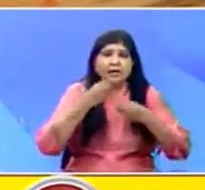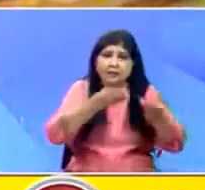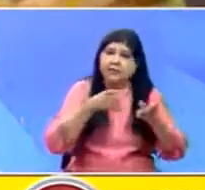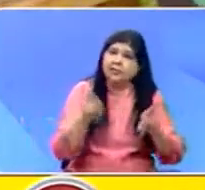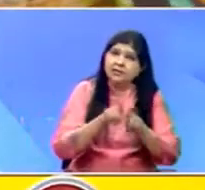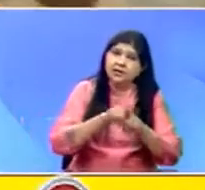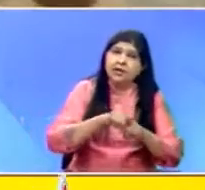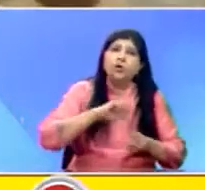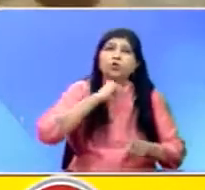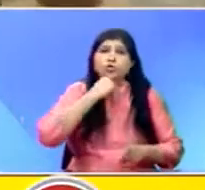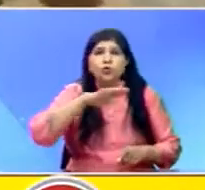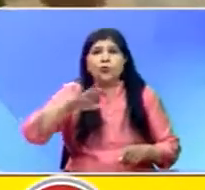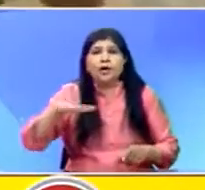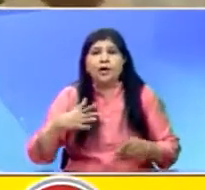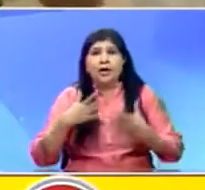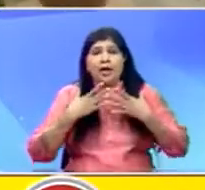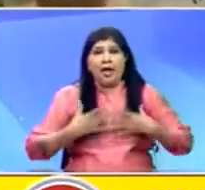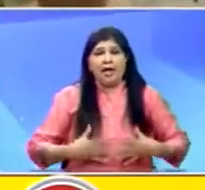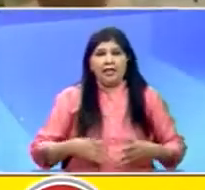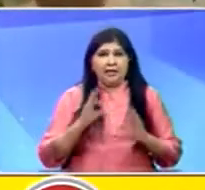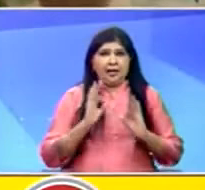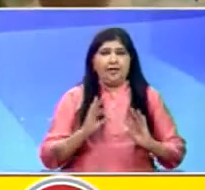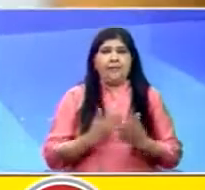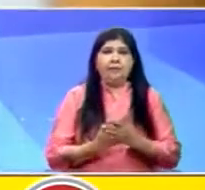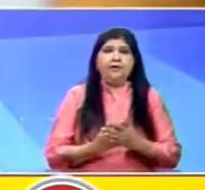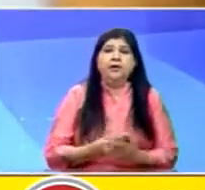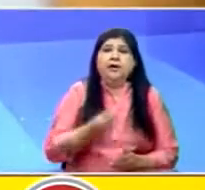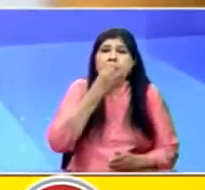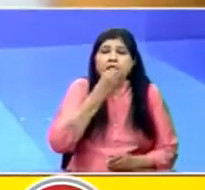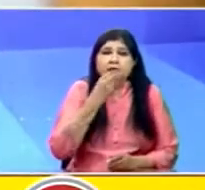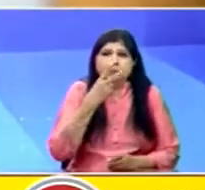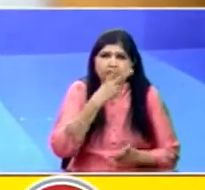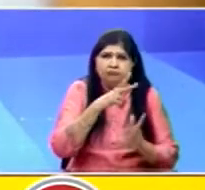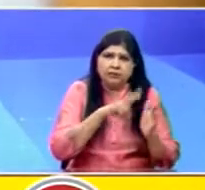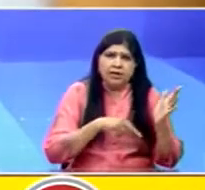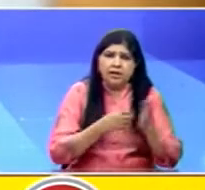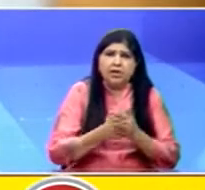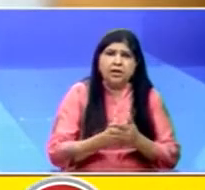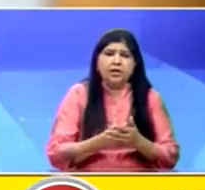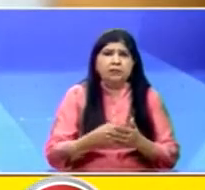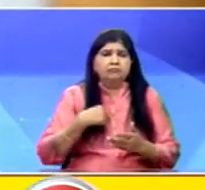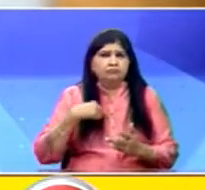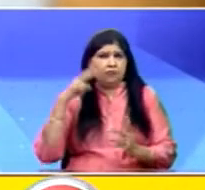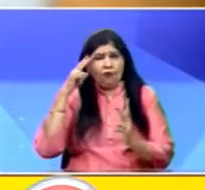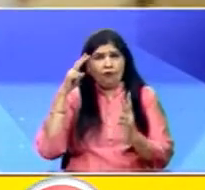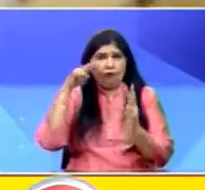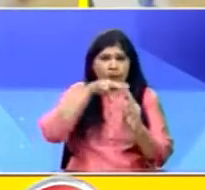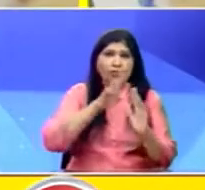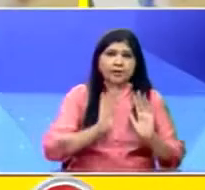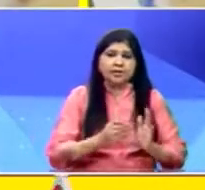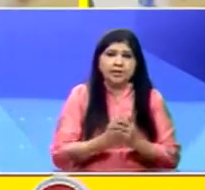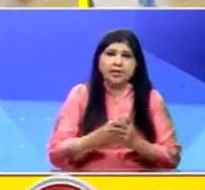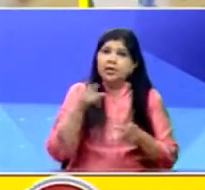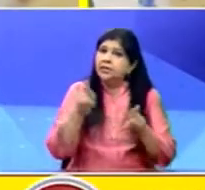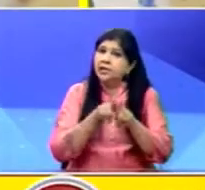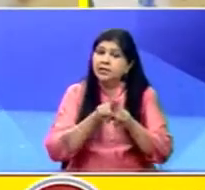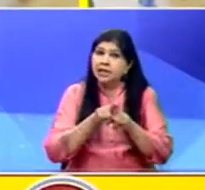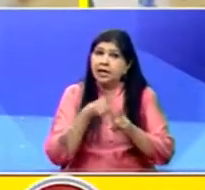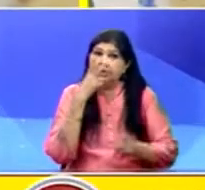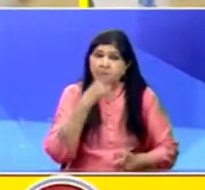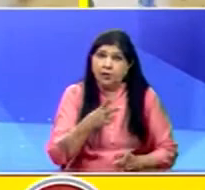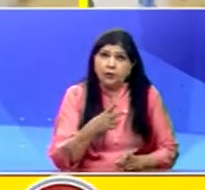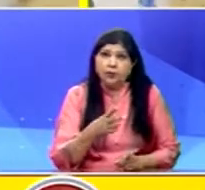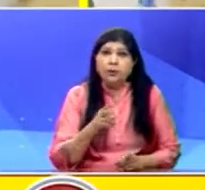युवा पीढ़ी हेल्दी लिविंग और ईटिंग को लेकर बहुत फोकस है। इस हिसाब से भी देखें